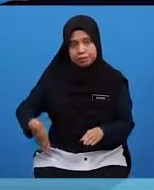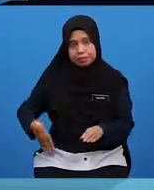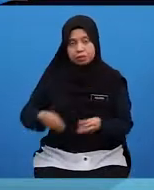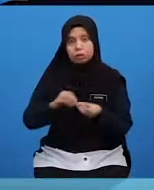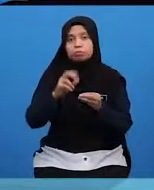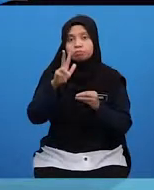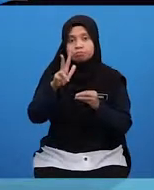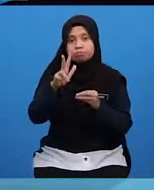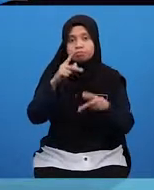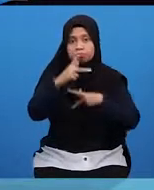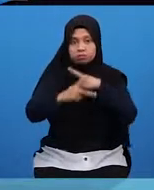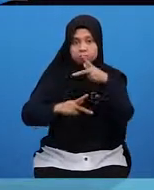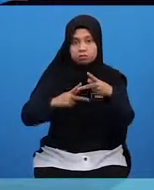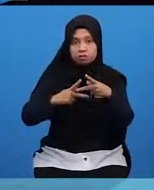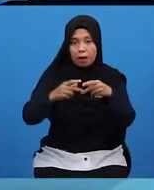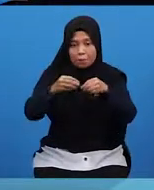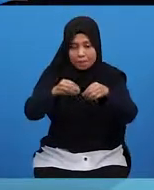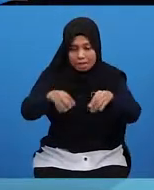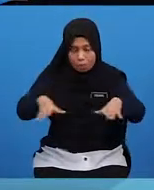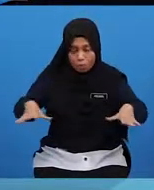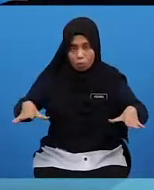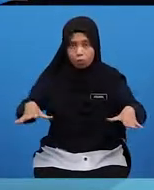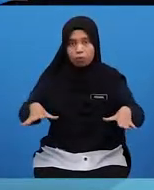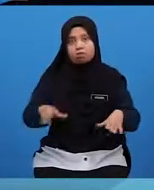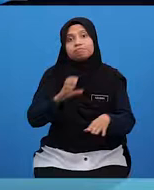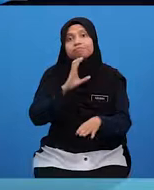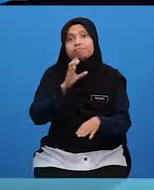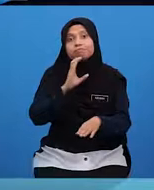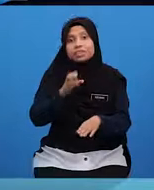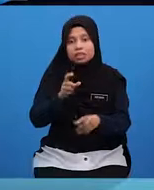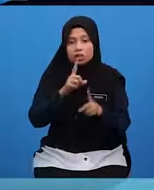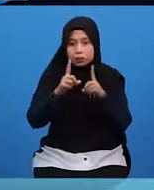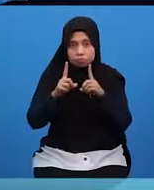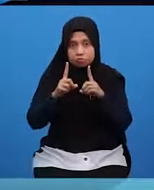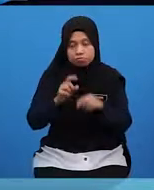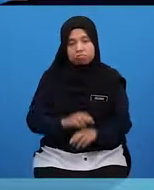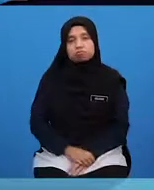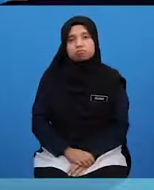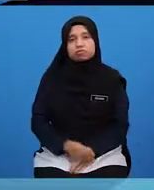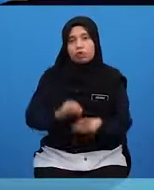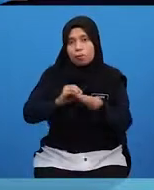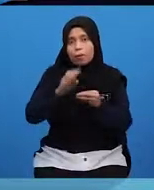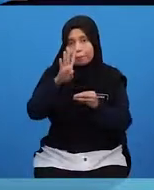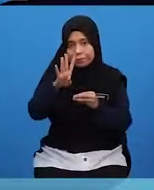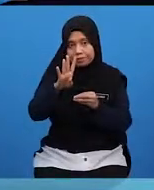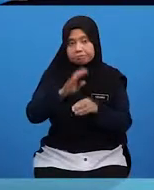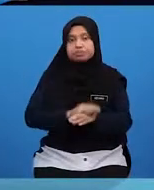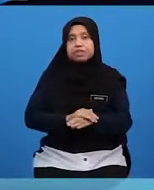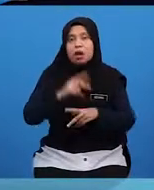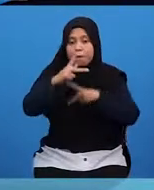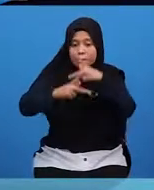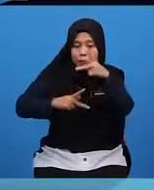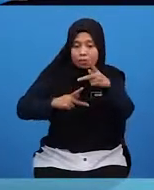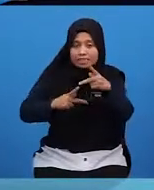ketiga, proses melebur atau mencairkan lilin batik terap. Yang keempat,